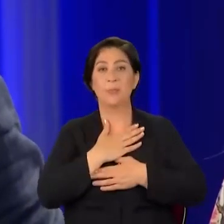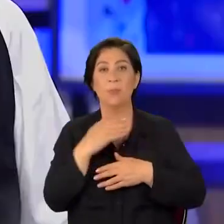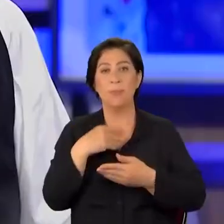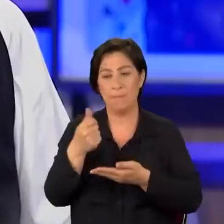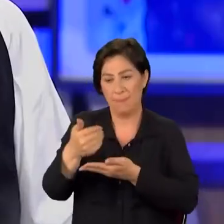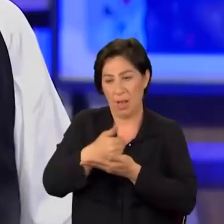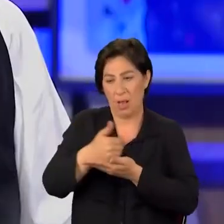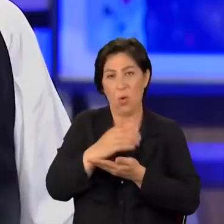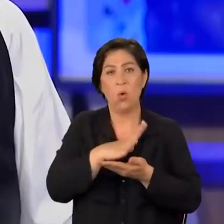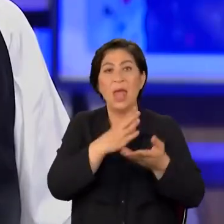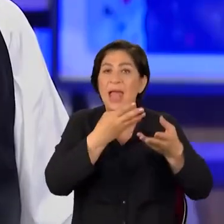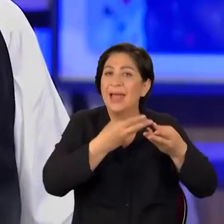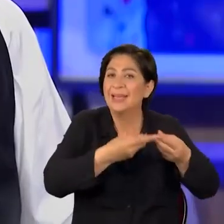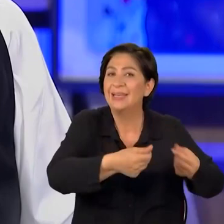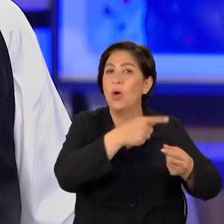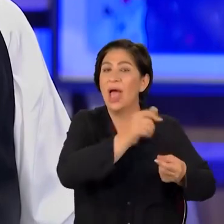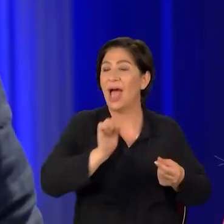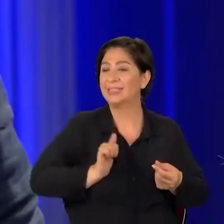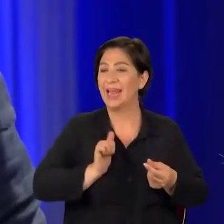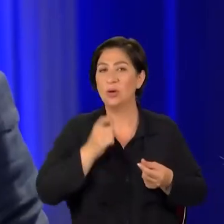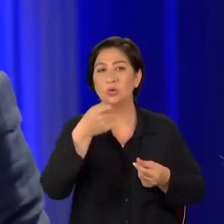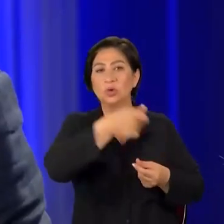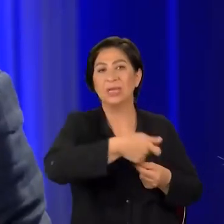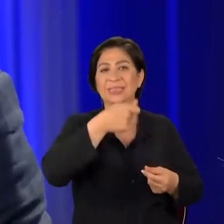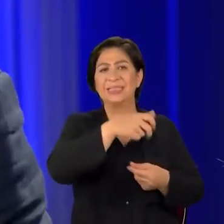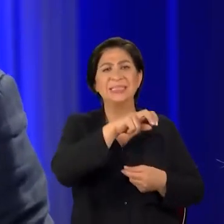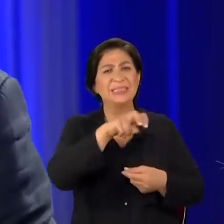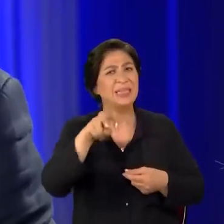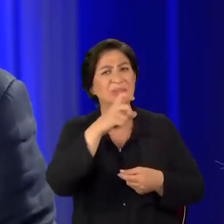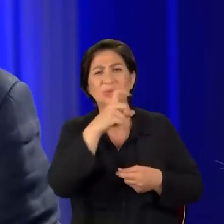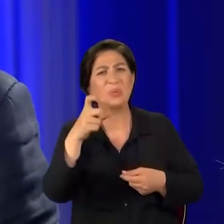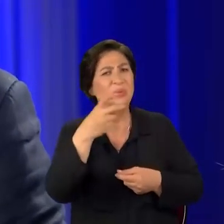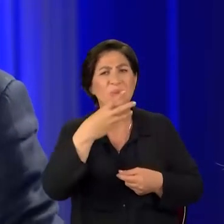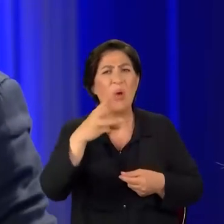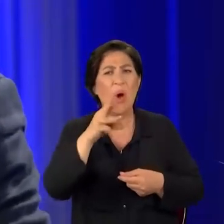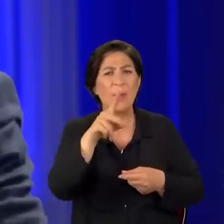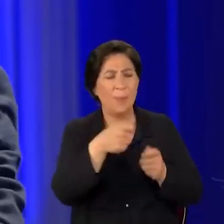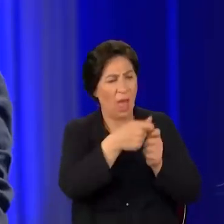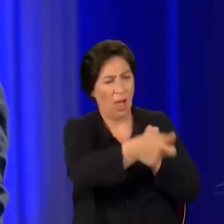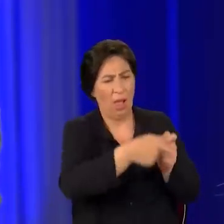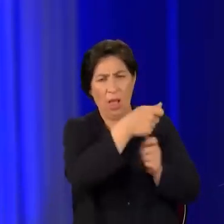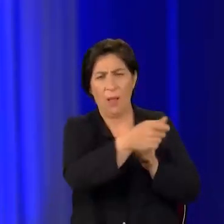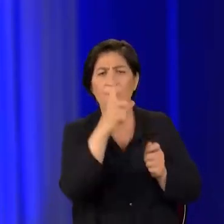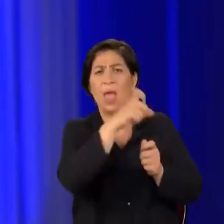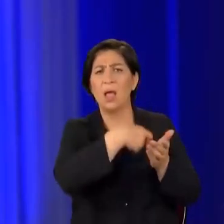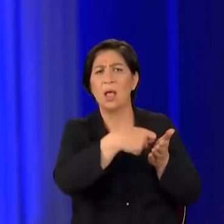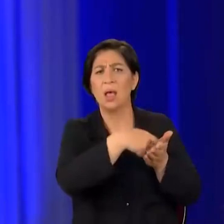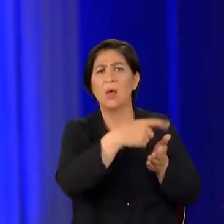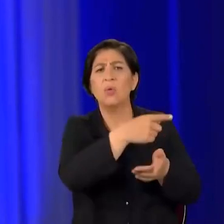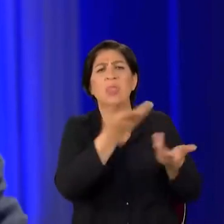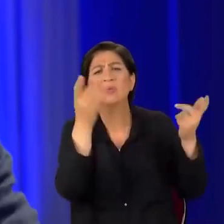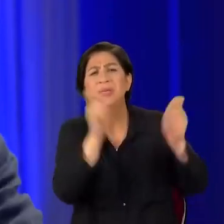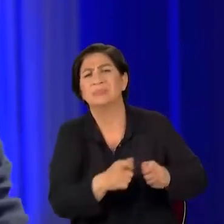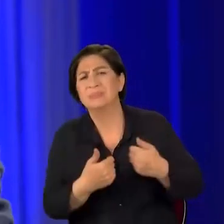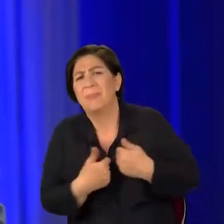diyor eritebilirim. Onlara asgari bir şey veriyor. 800-900 euro gibi bir para veriyor ve bunların canı cehenneme